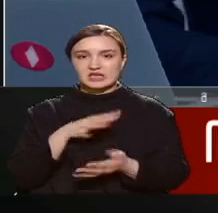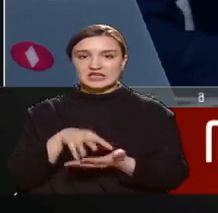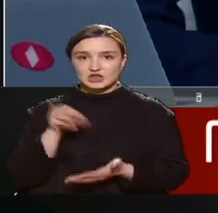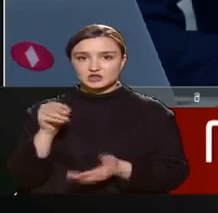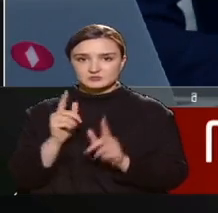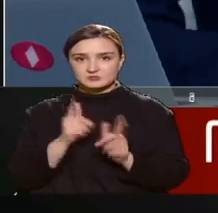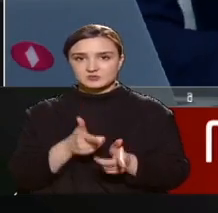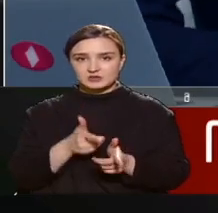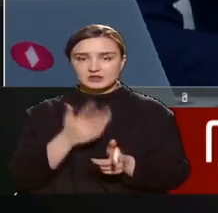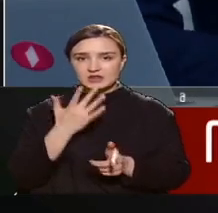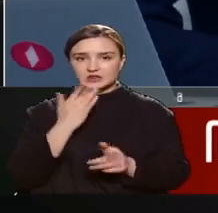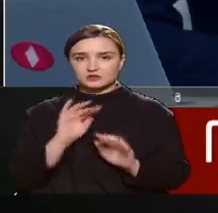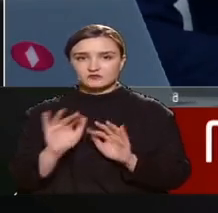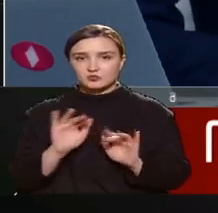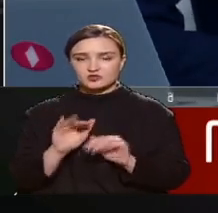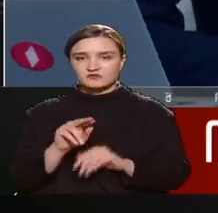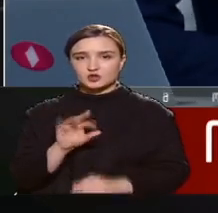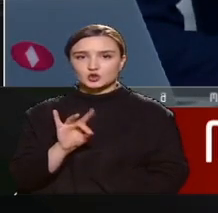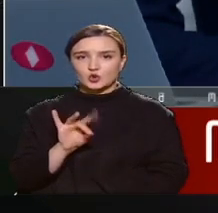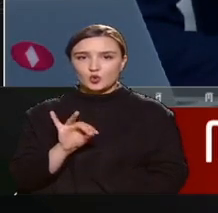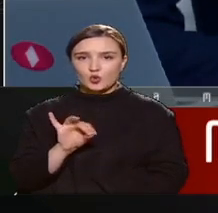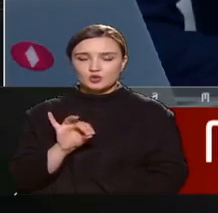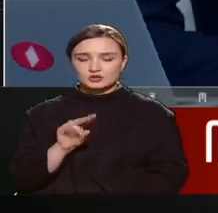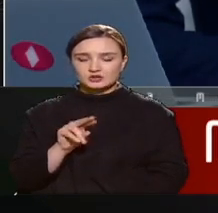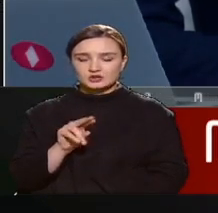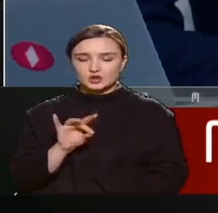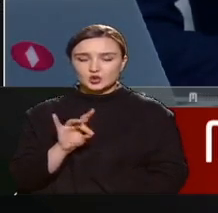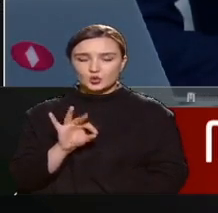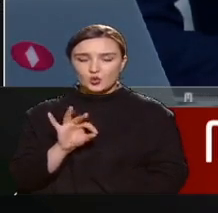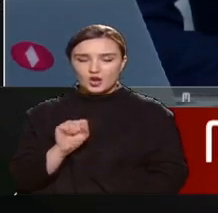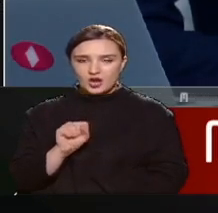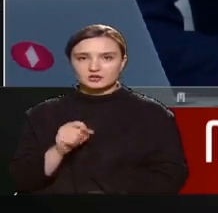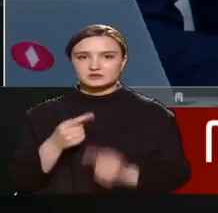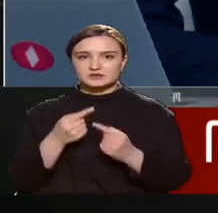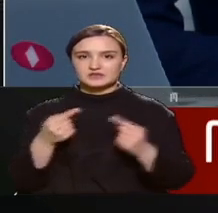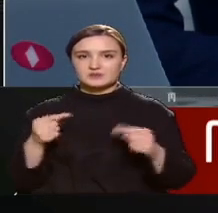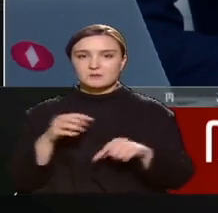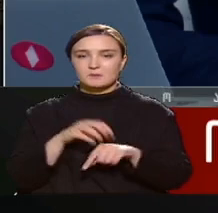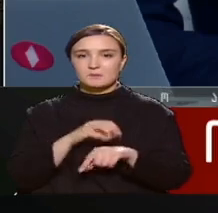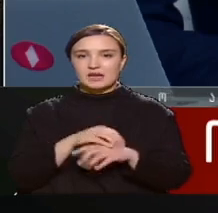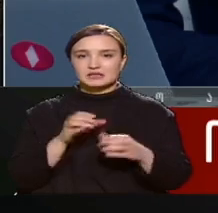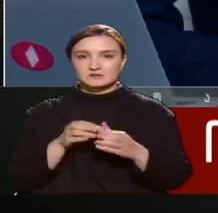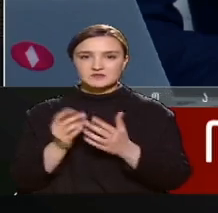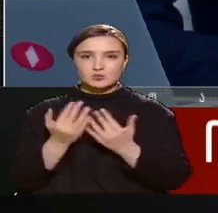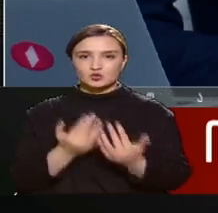იზიარებს ნაციონალური მოძრაობის დროას და სხვა პარტიების მოთხოვნას.